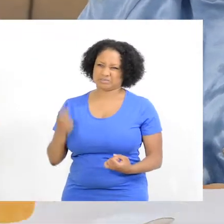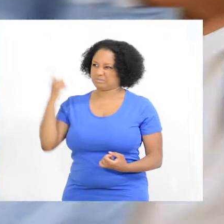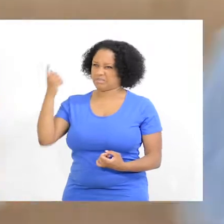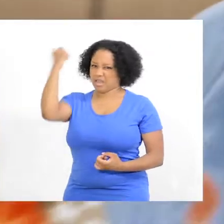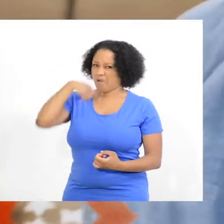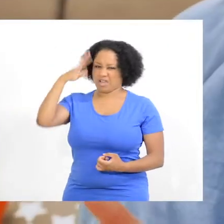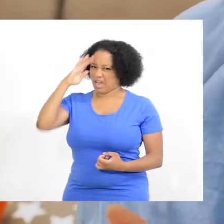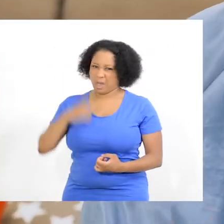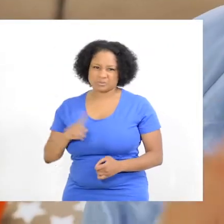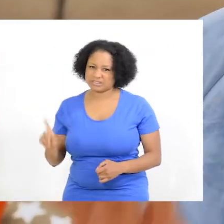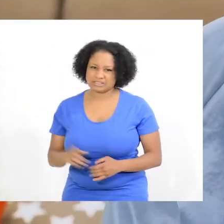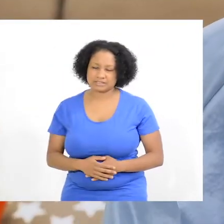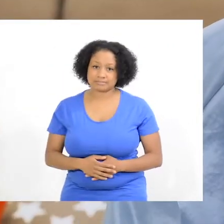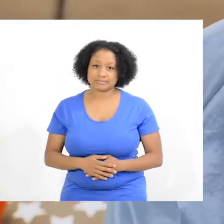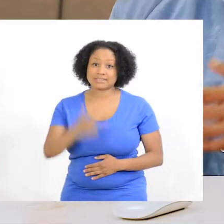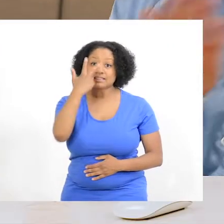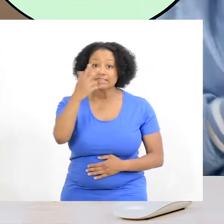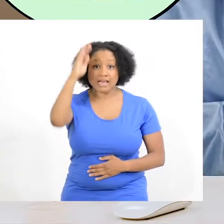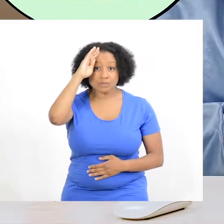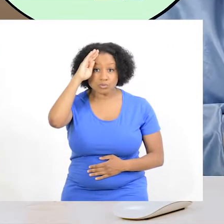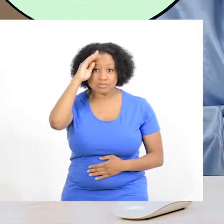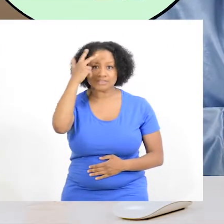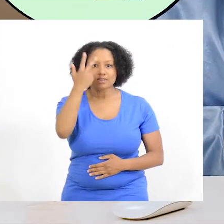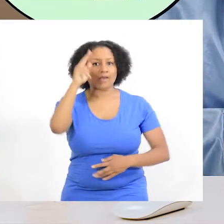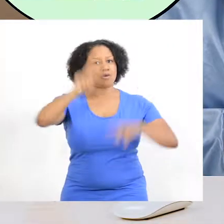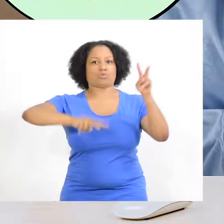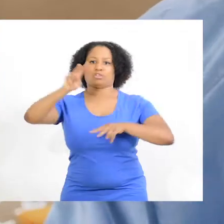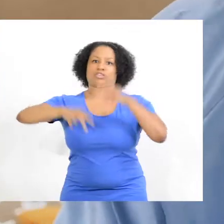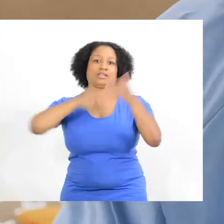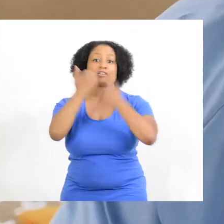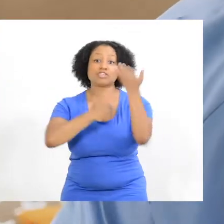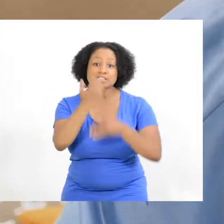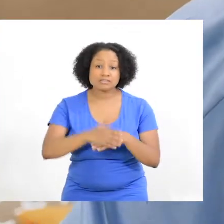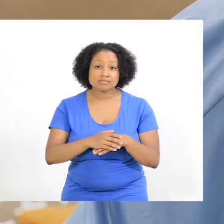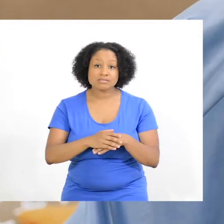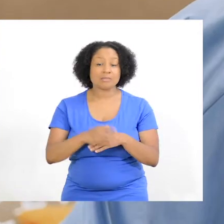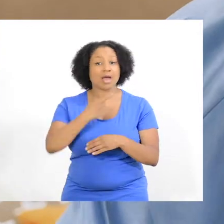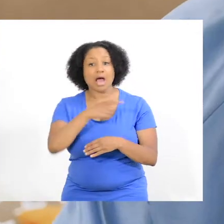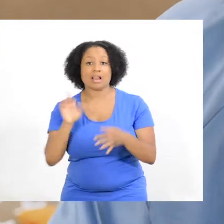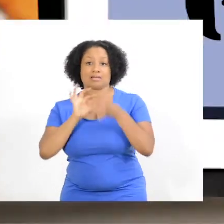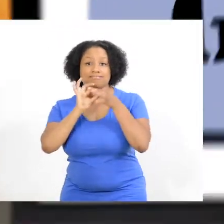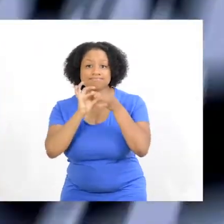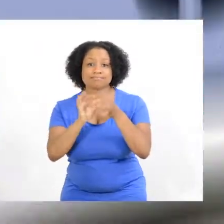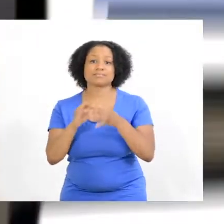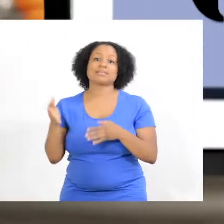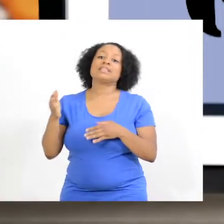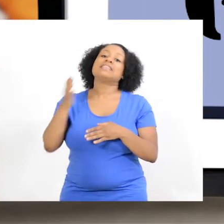glauben. Seht ihr? 3 Jungen und 3 ganz unterschiedliche Geschichten. Aber alle haben mit sexualisierter Gewalt zu tun.